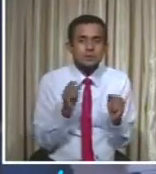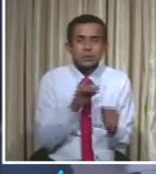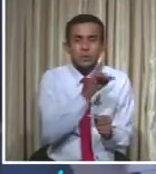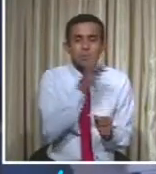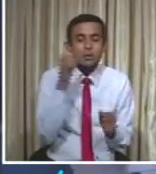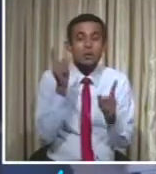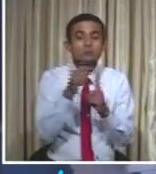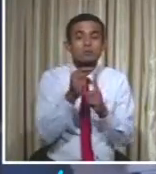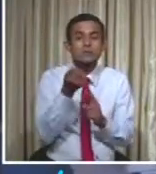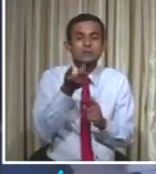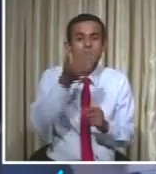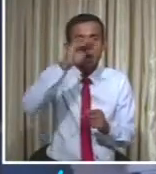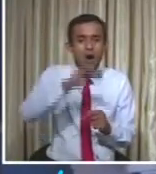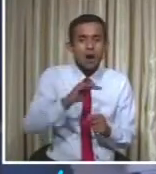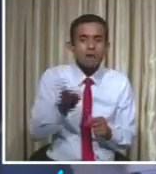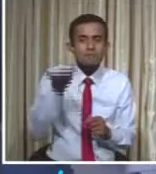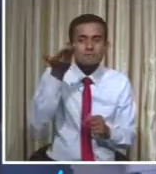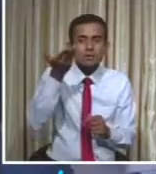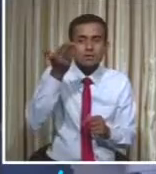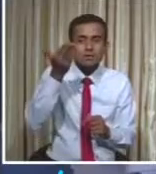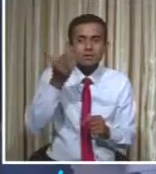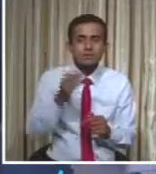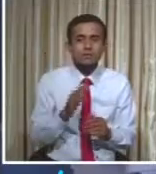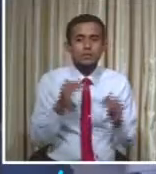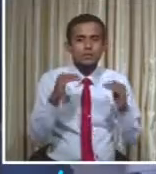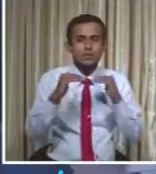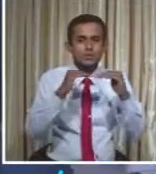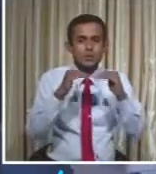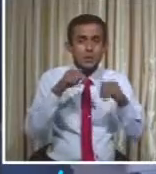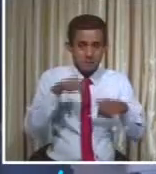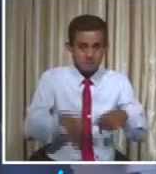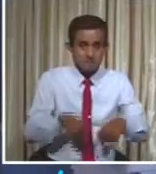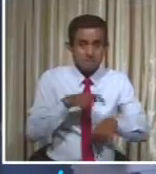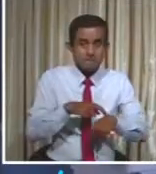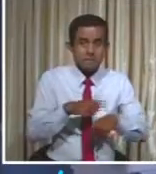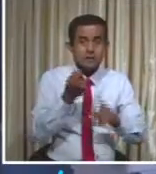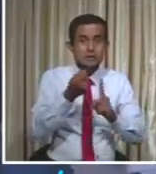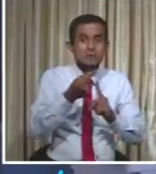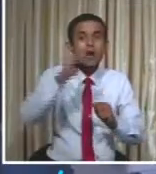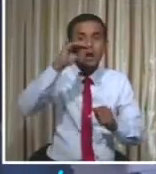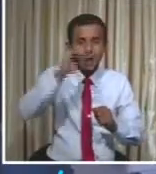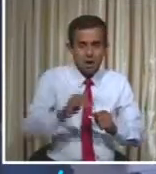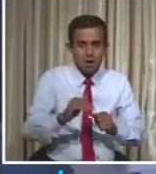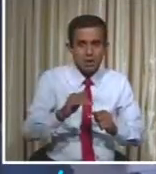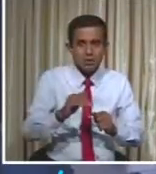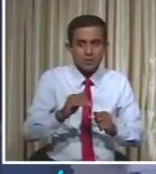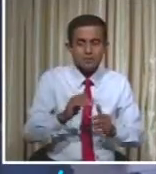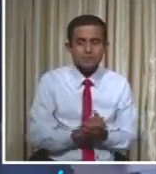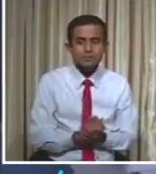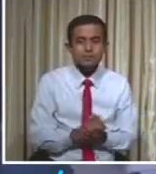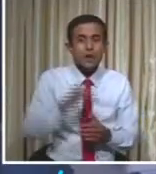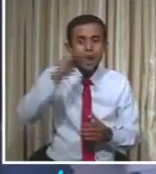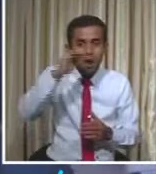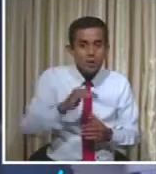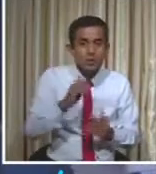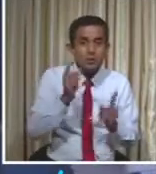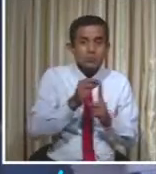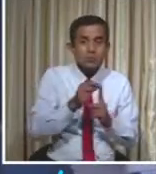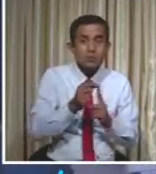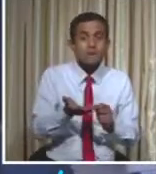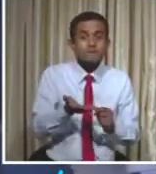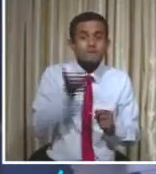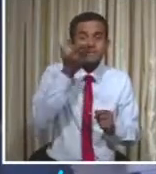ප්‍රොපේන් මිල අඩු වැඩි වෙනවා. සාපේක්ෂව මේ කියන කාලේ ප්‍රොපේන් මිල අඩුයි. ඒතර ඒ අඩු වීමත් එක්ක ප්‍රොපේන් වැඩි